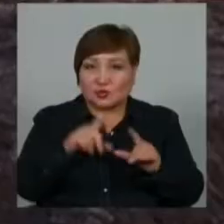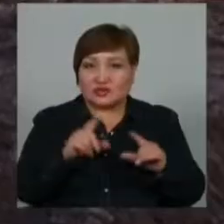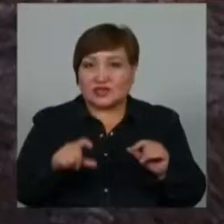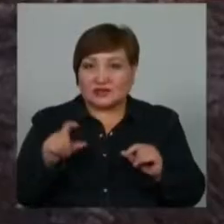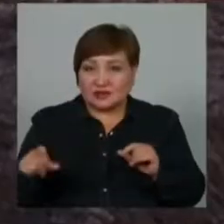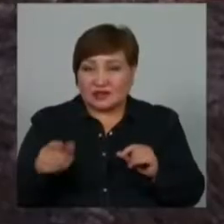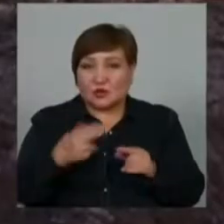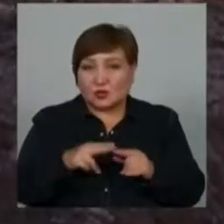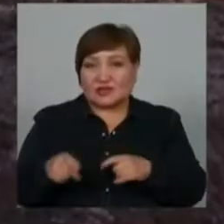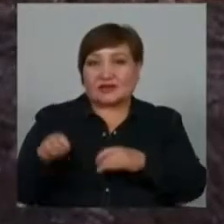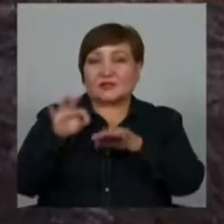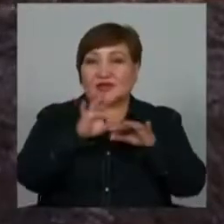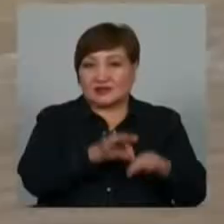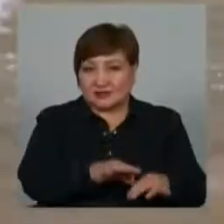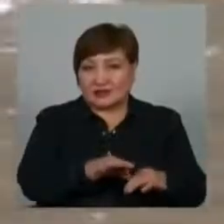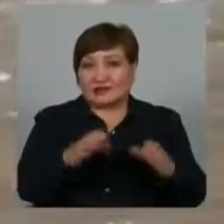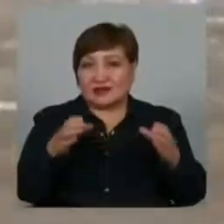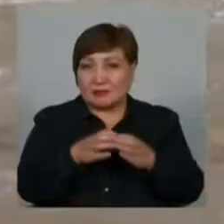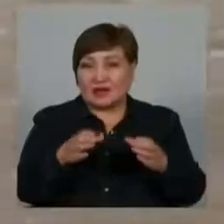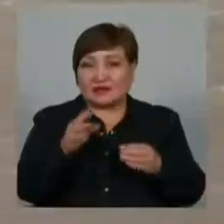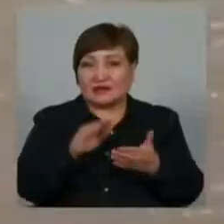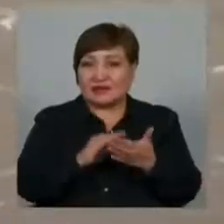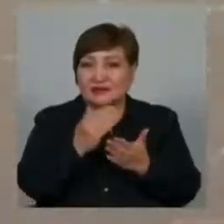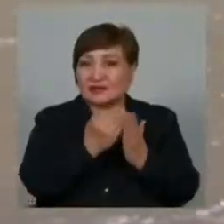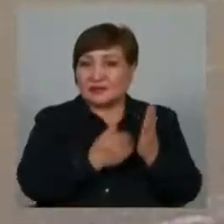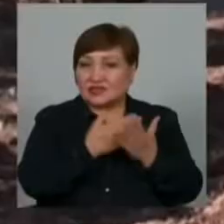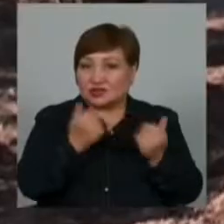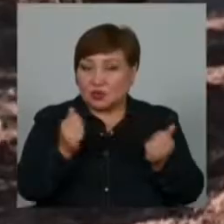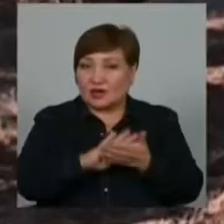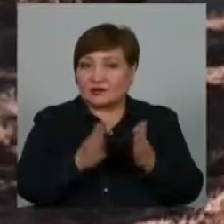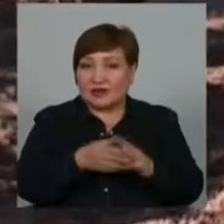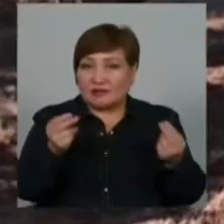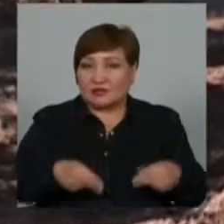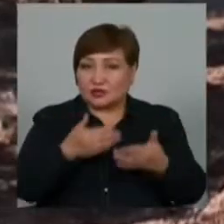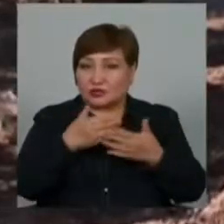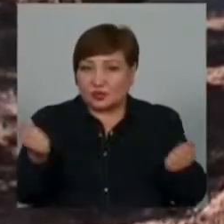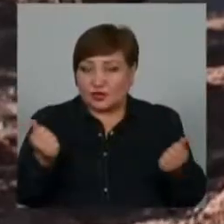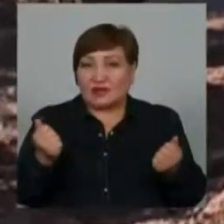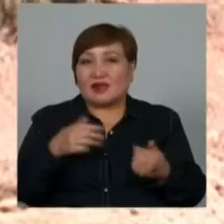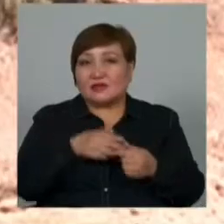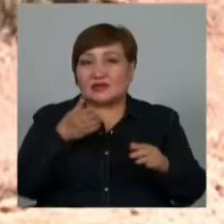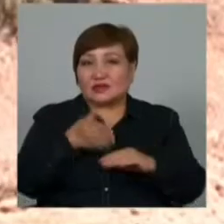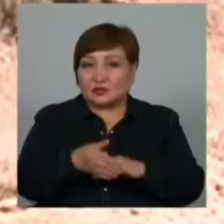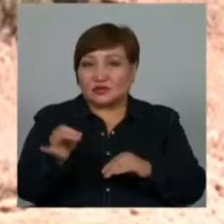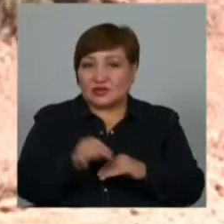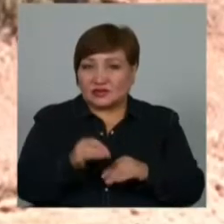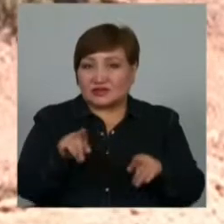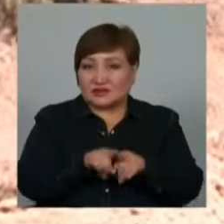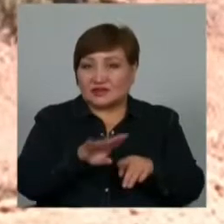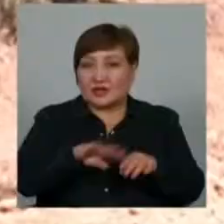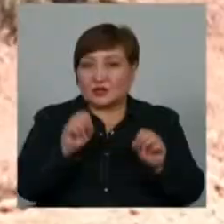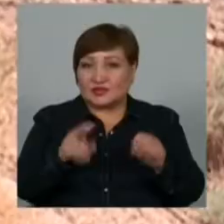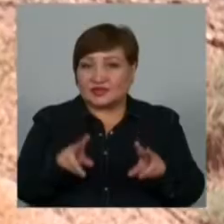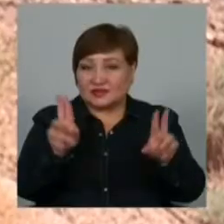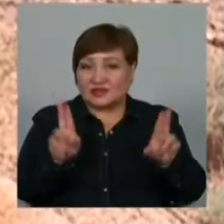серіктестігі бұл тізімде жоқ, яғни Шарынмен келісімшартқа отырмаған. Саябаққа кірерде бақылау бекетінен өткен әр адам қауіпсіздік ережелерімен